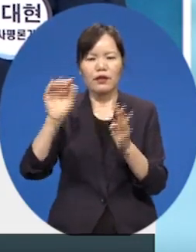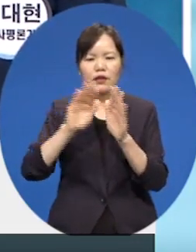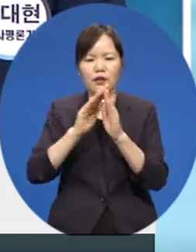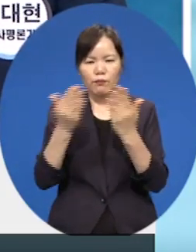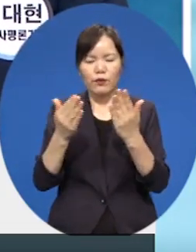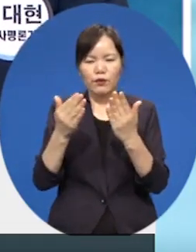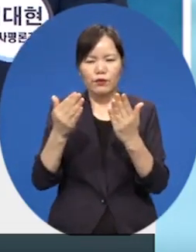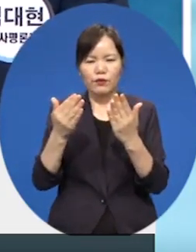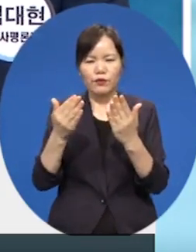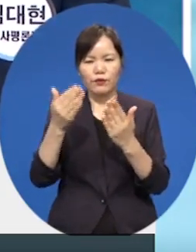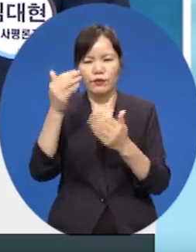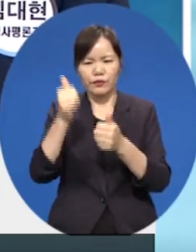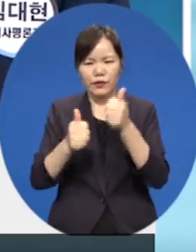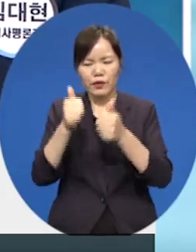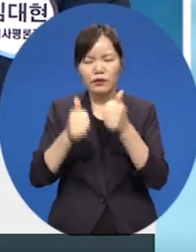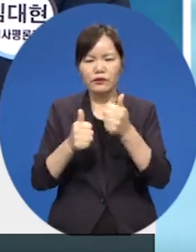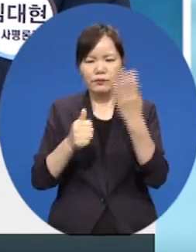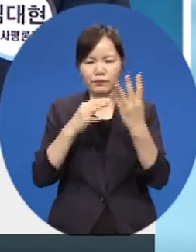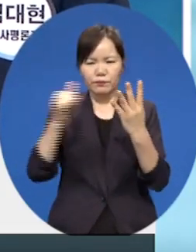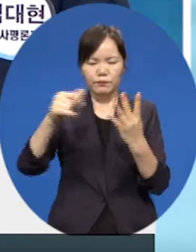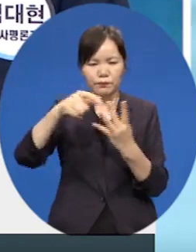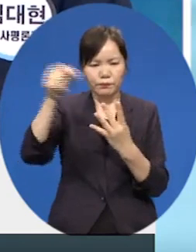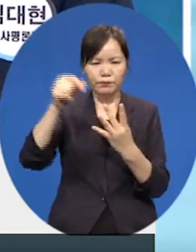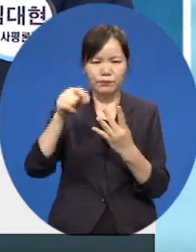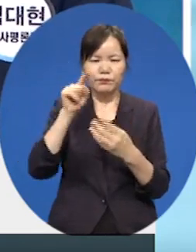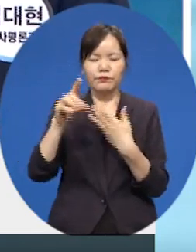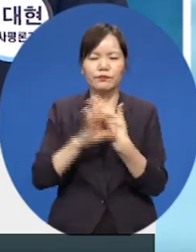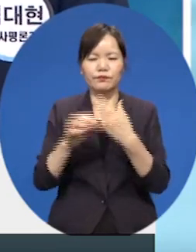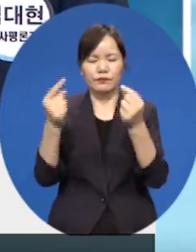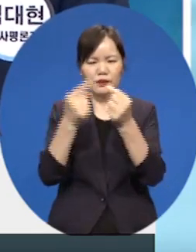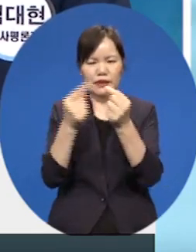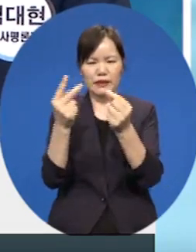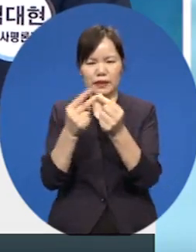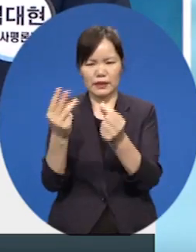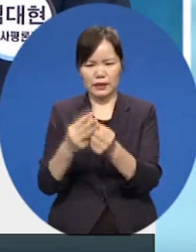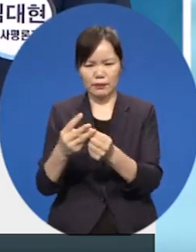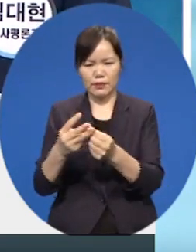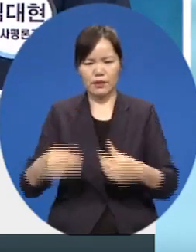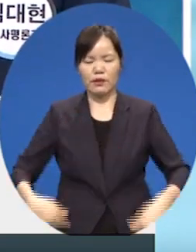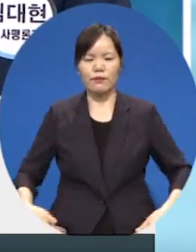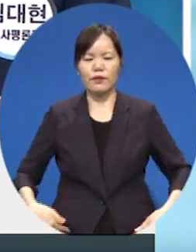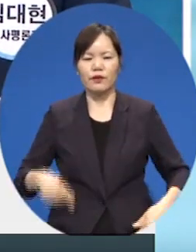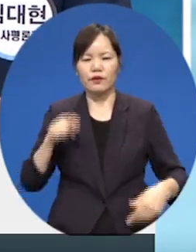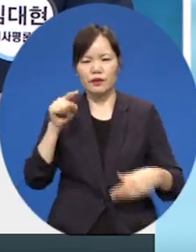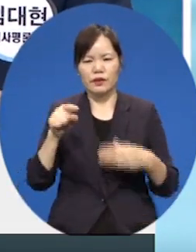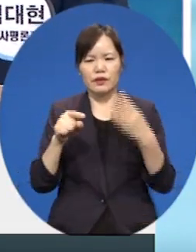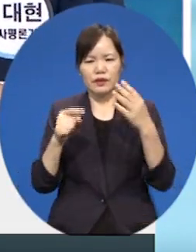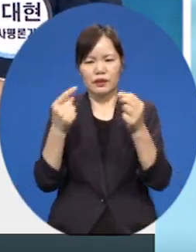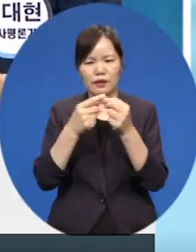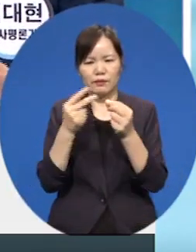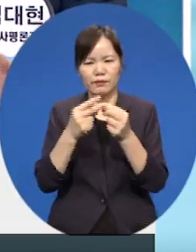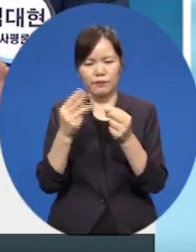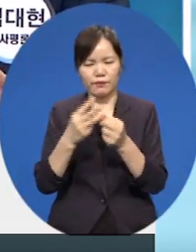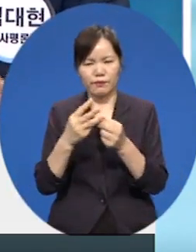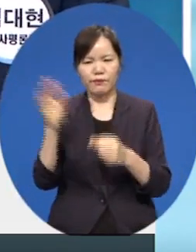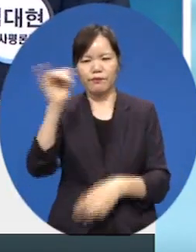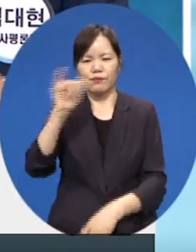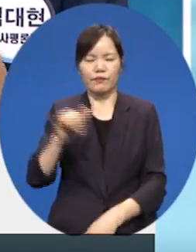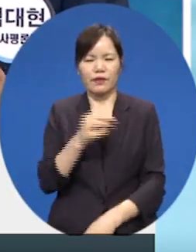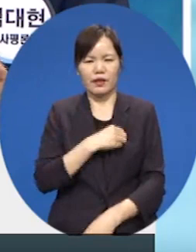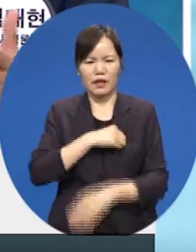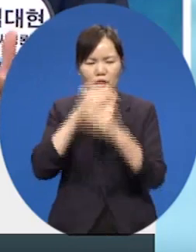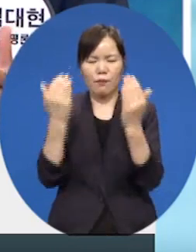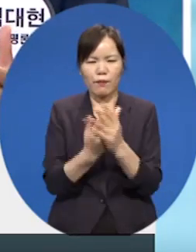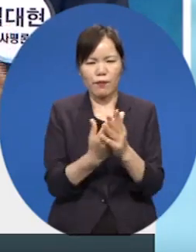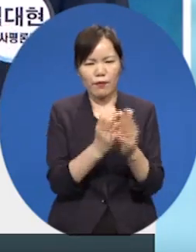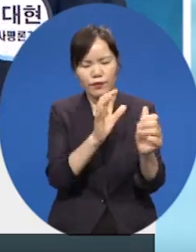4명으로 치르겠다라고 했으니까 그러면 1, 2, 3차 3번을 치러야 되는데 이 3번을 당원 전체, 전국의 당원을 다